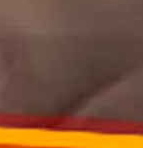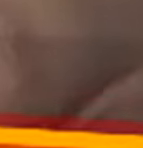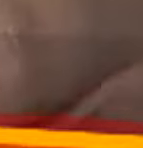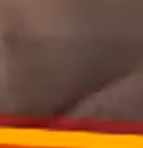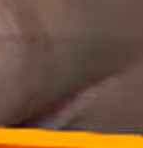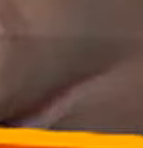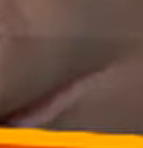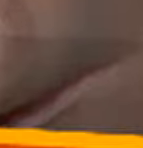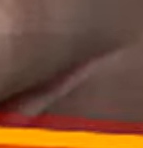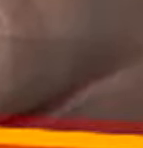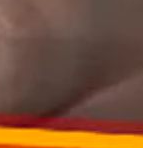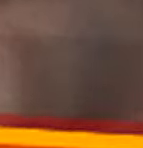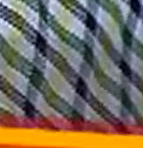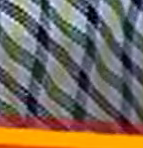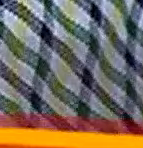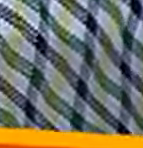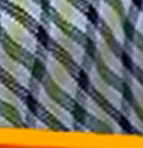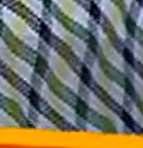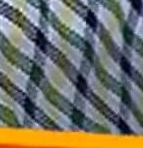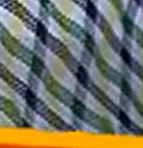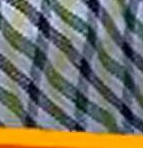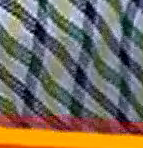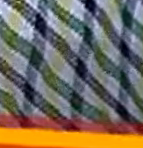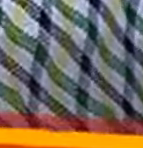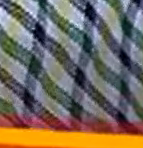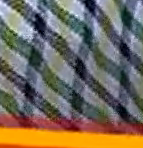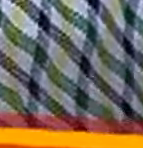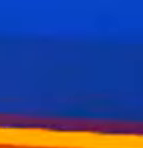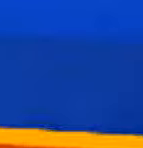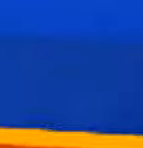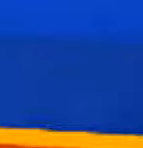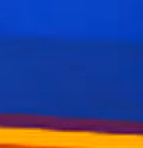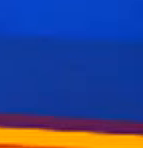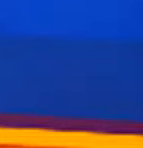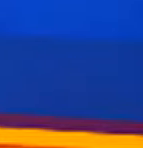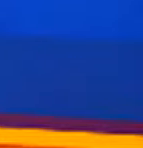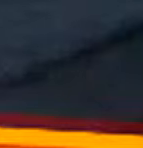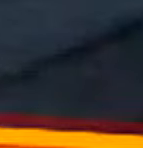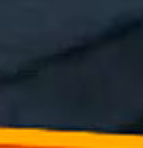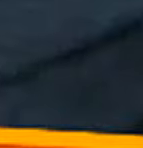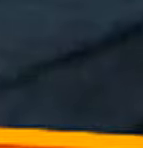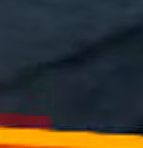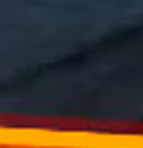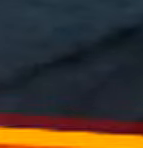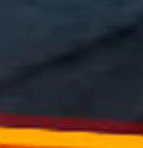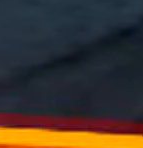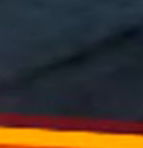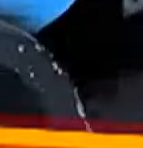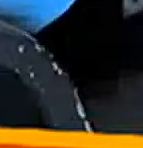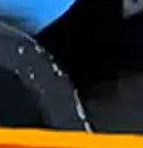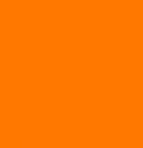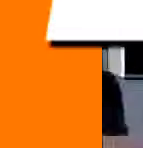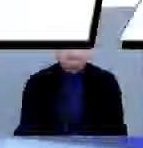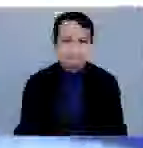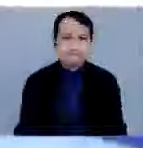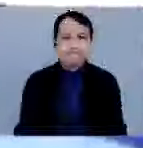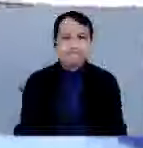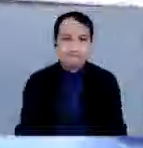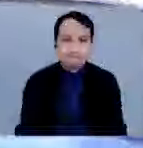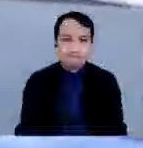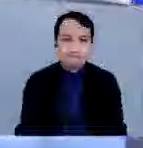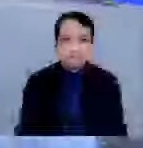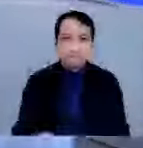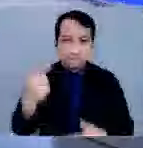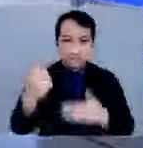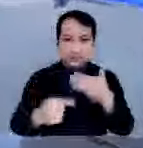Exclusive, 14 anyos na babae paulit-ulit umanong hinalay ng sariling ama. Abangan ng lahat